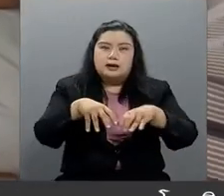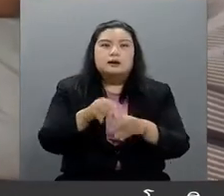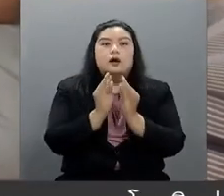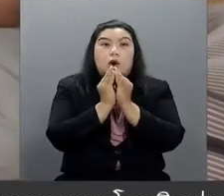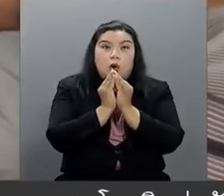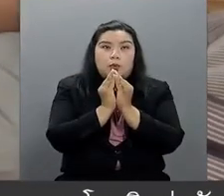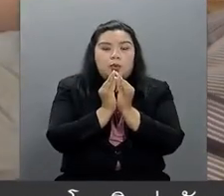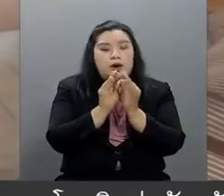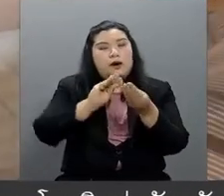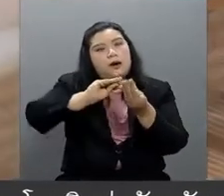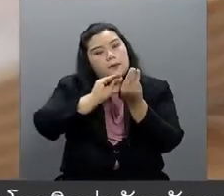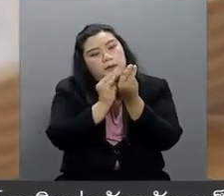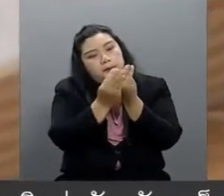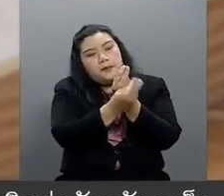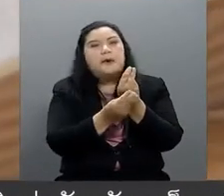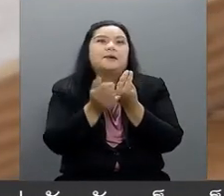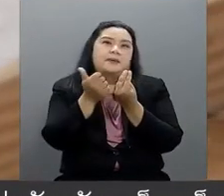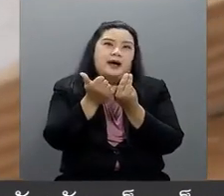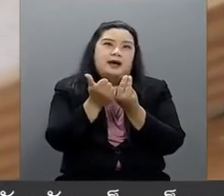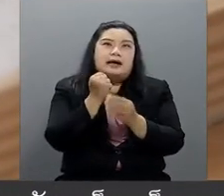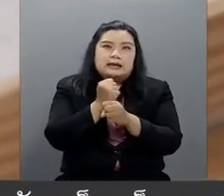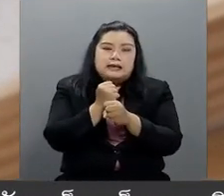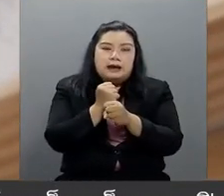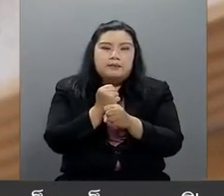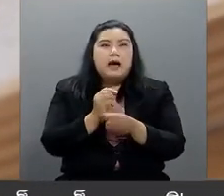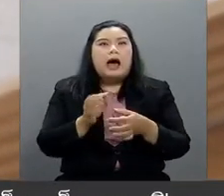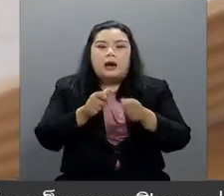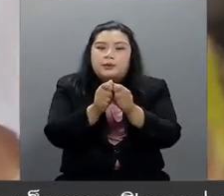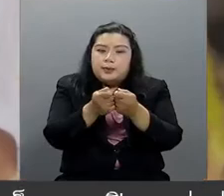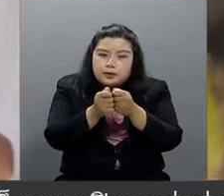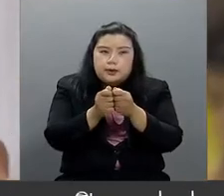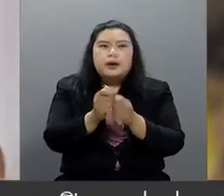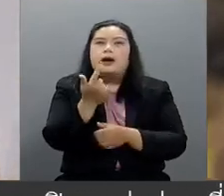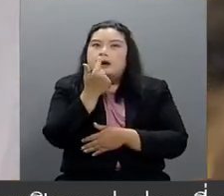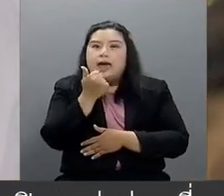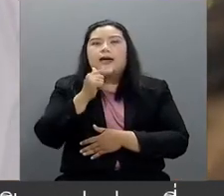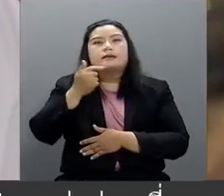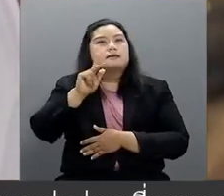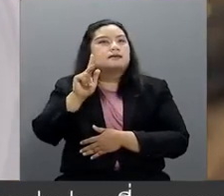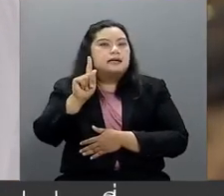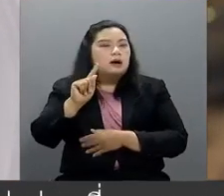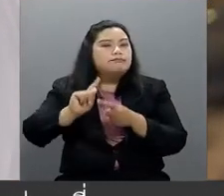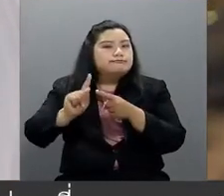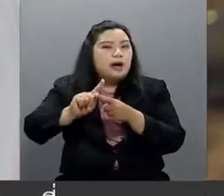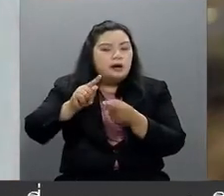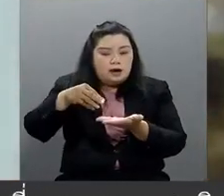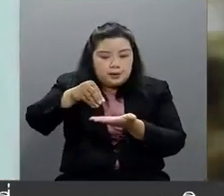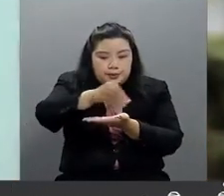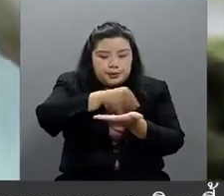ๆโดยมีผลวิจัยทางการแพทย์ว่าเมื่อเรามีสมาธิสารความเครียดจะหลั่งน้อยลงและสารแห่งความสุขก็จะเ